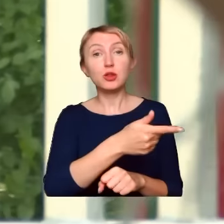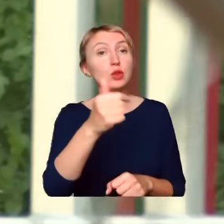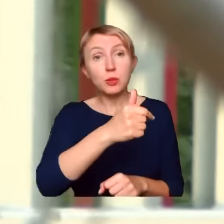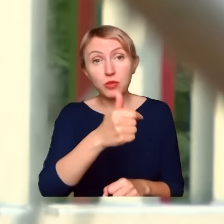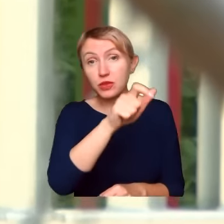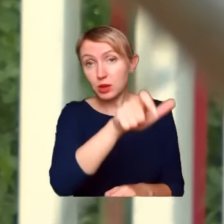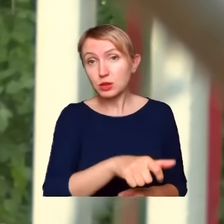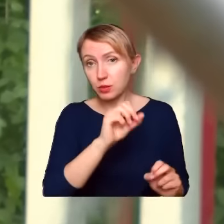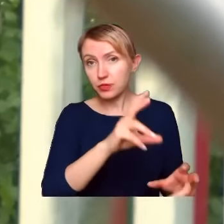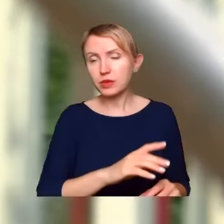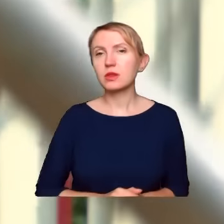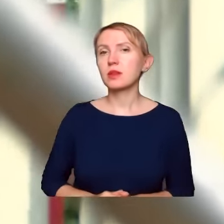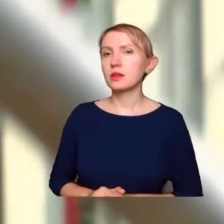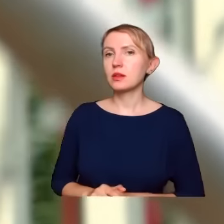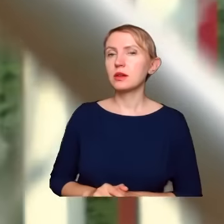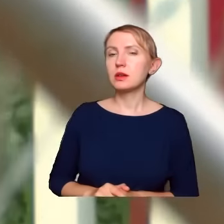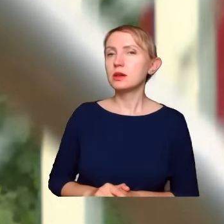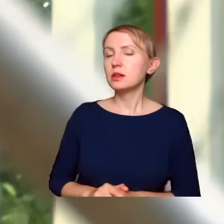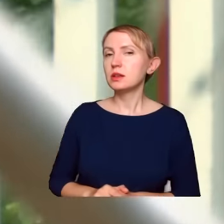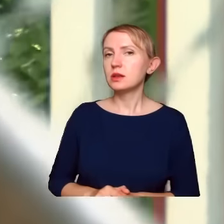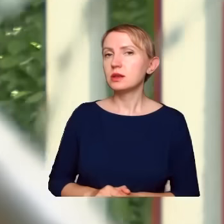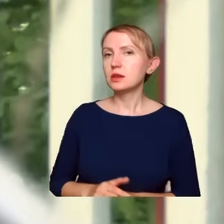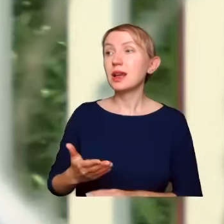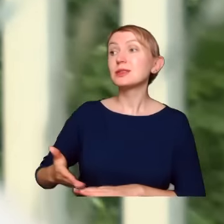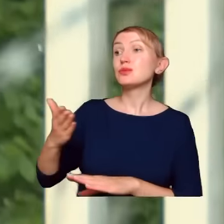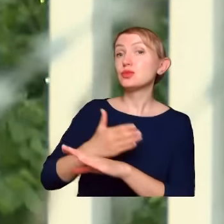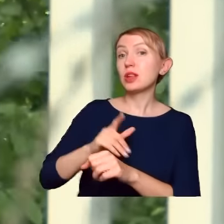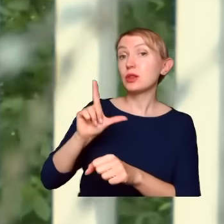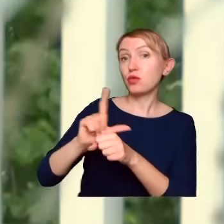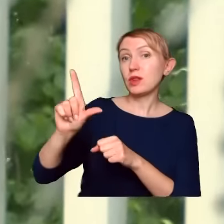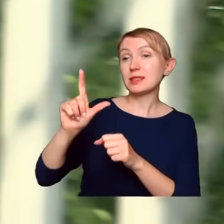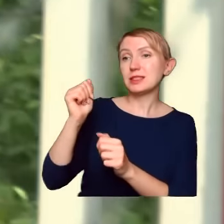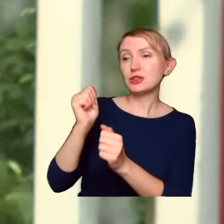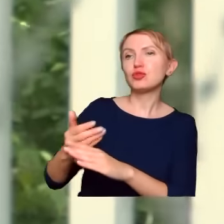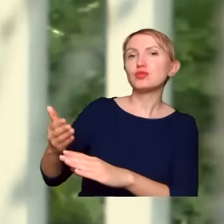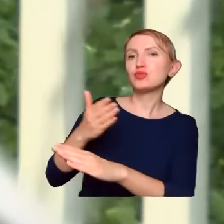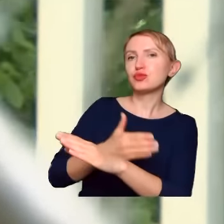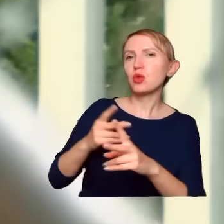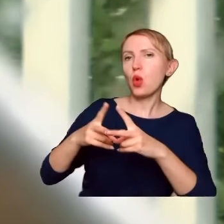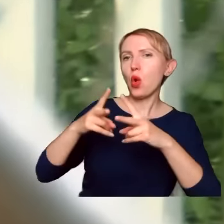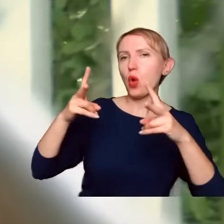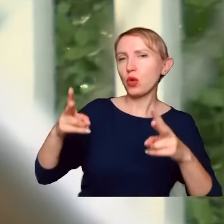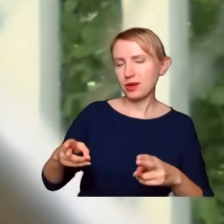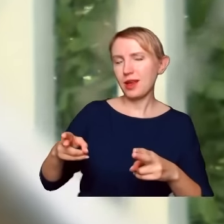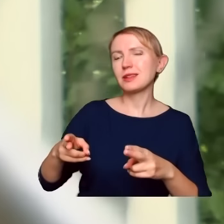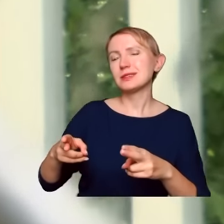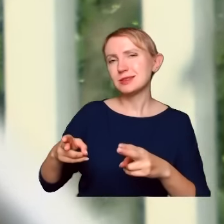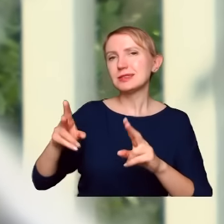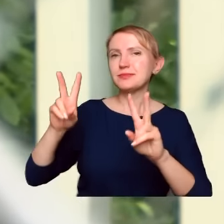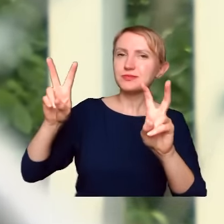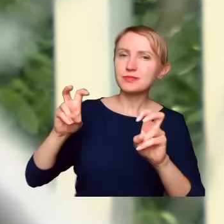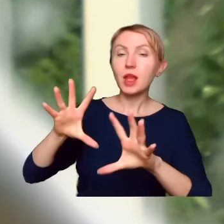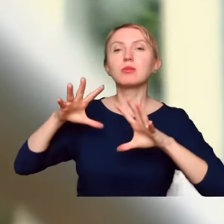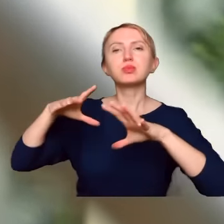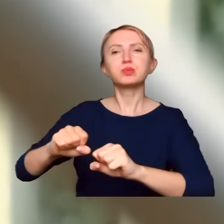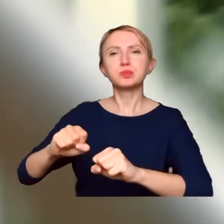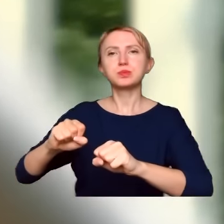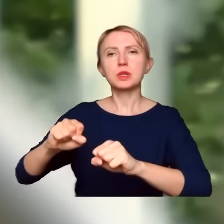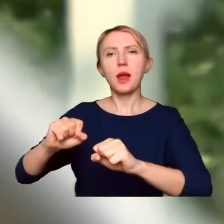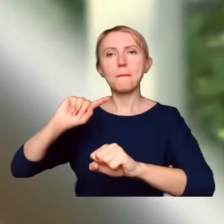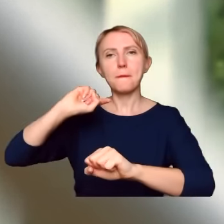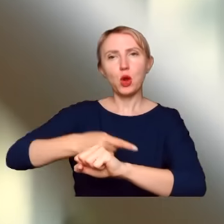W przeciwieństwie do okresu sprzed 12 stycznia, sprzed okresu tak zwanego przejęcia